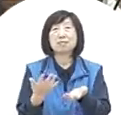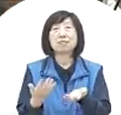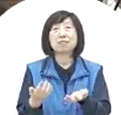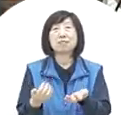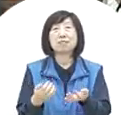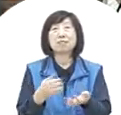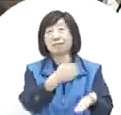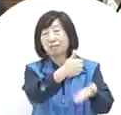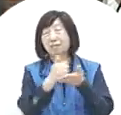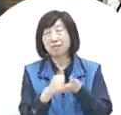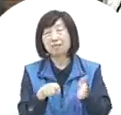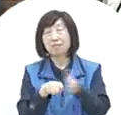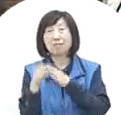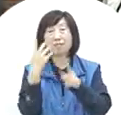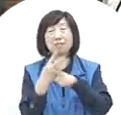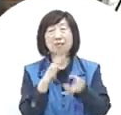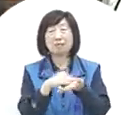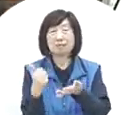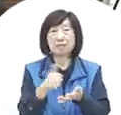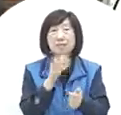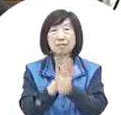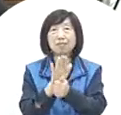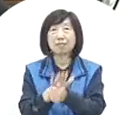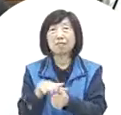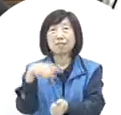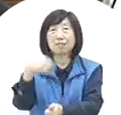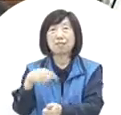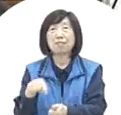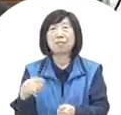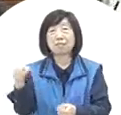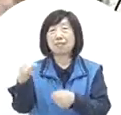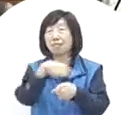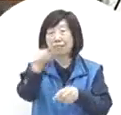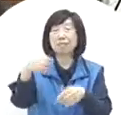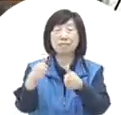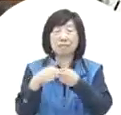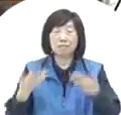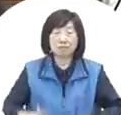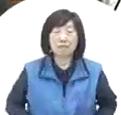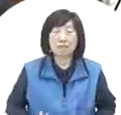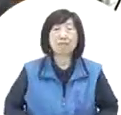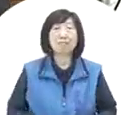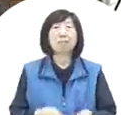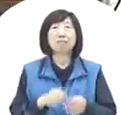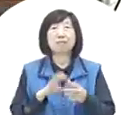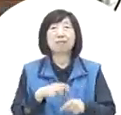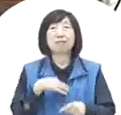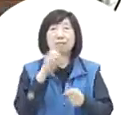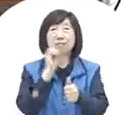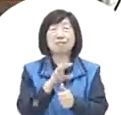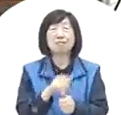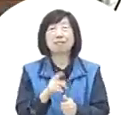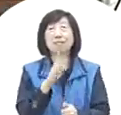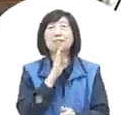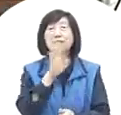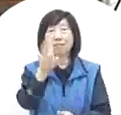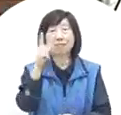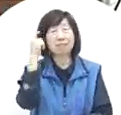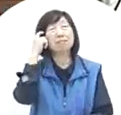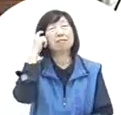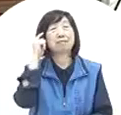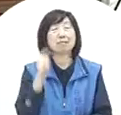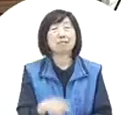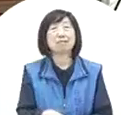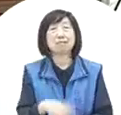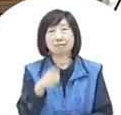那个专业的医师啊或者辅导人员来做。 他们需要休息， 来做一个辅导。 哎，我希望我在这边提出来是一个小。想法，我们希望